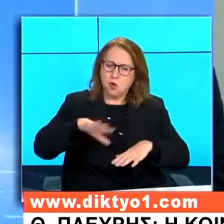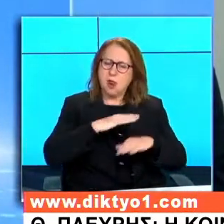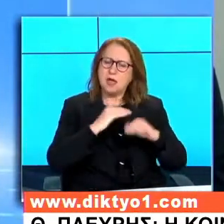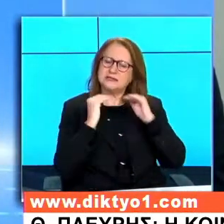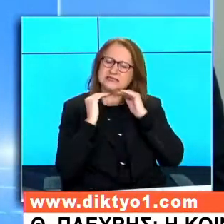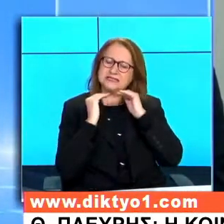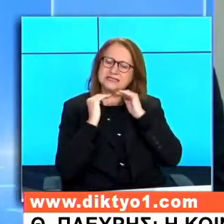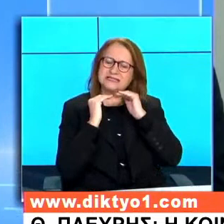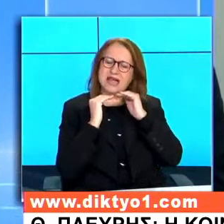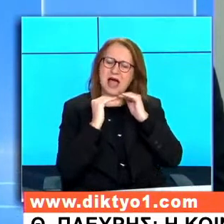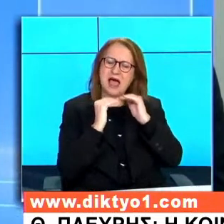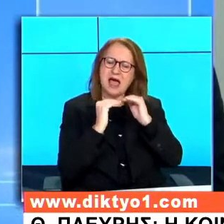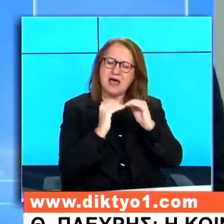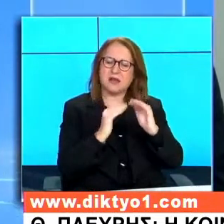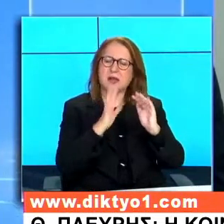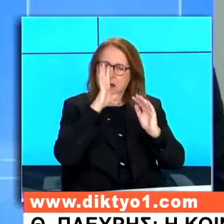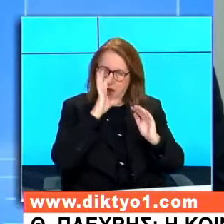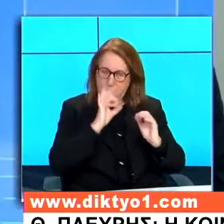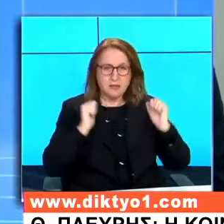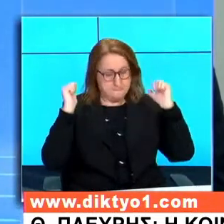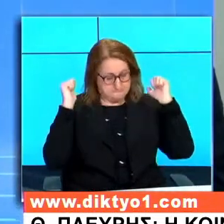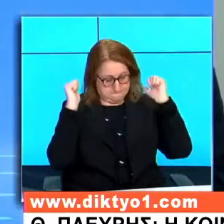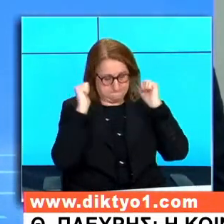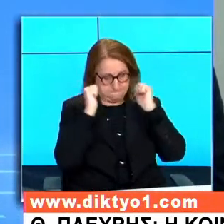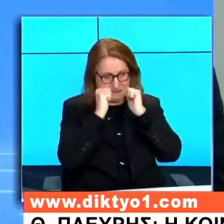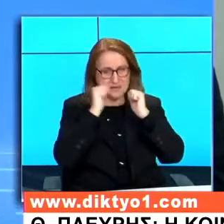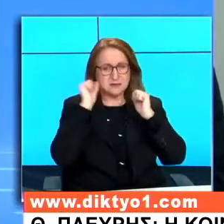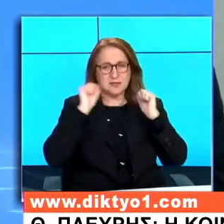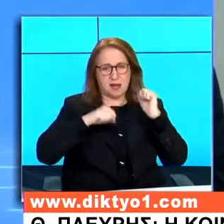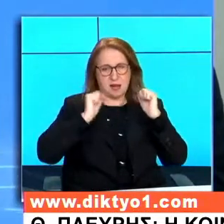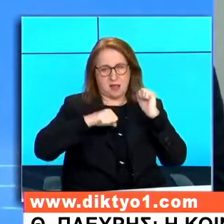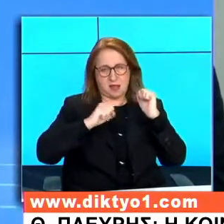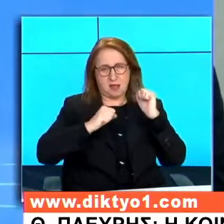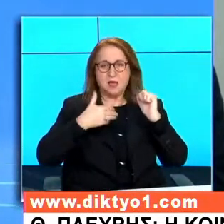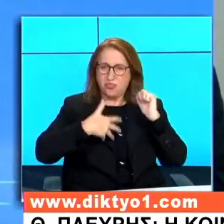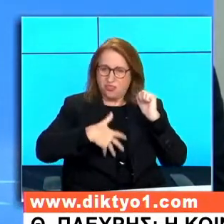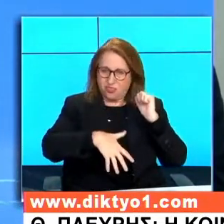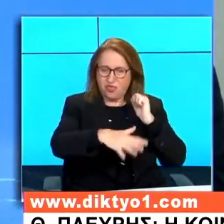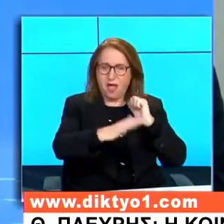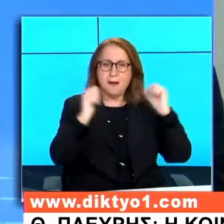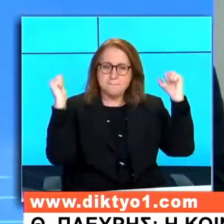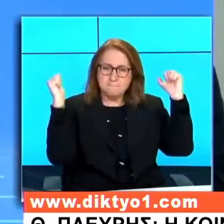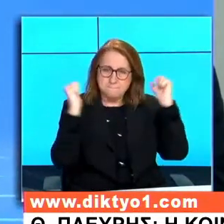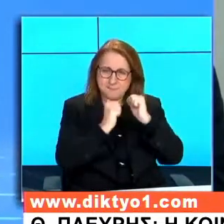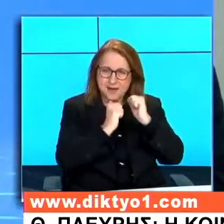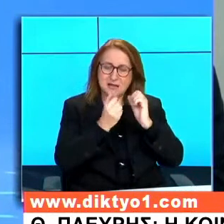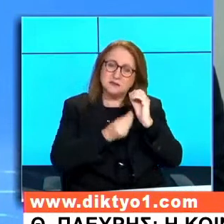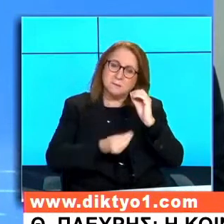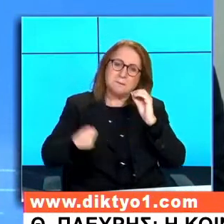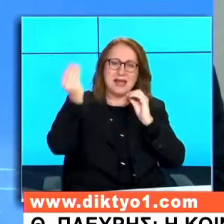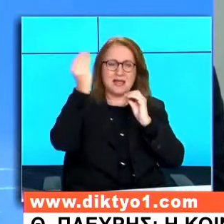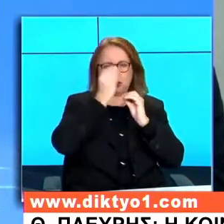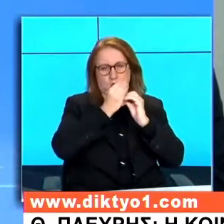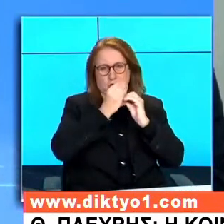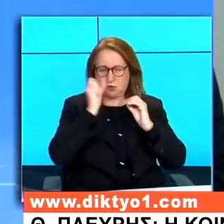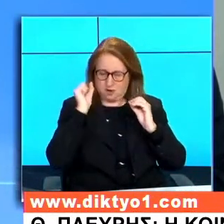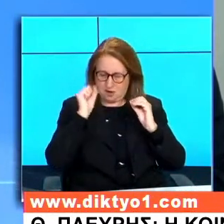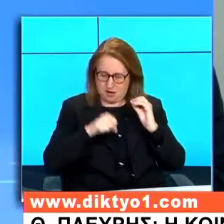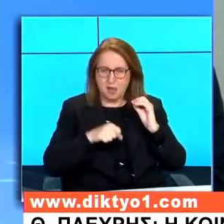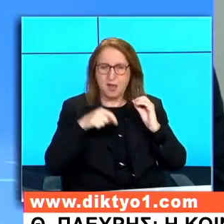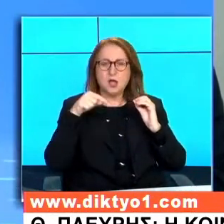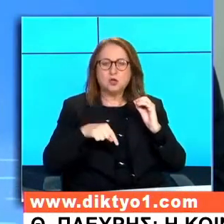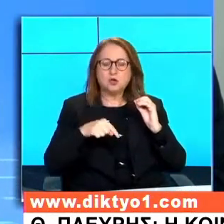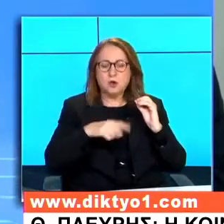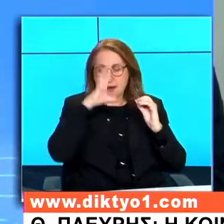σταθερό, πιέζεται, θα συνεχίσει να πιέζεται. Μιλάμε με απόλυτη ειλικρίνεια στους Έλληνες πολίτες ότι είναι και δύσκολες